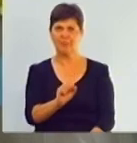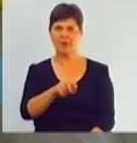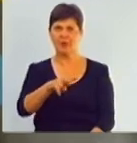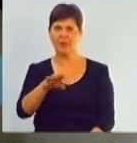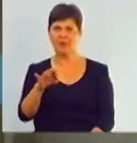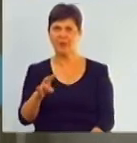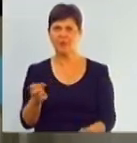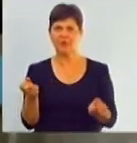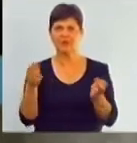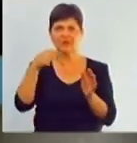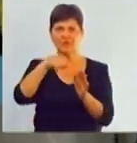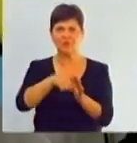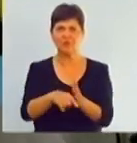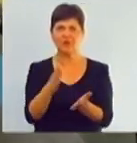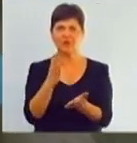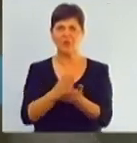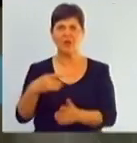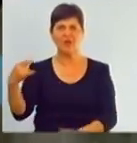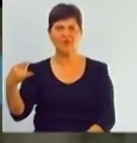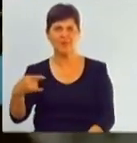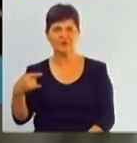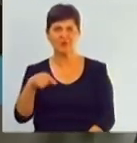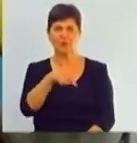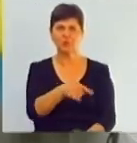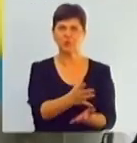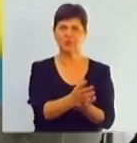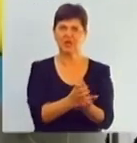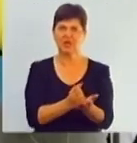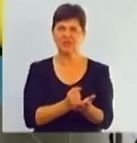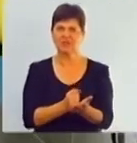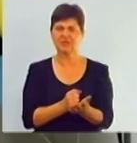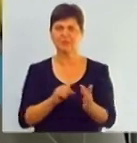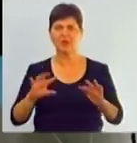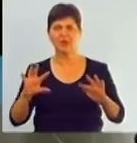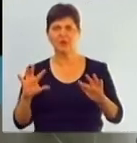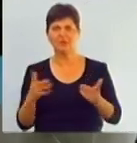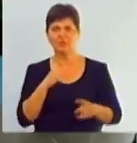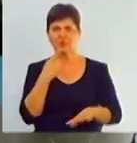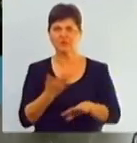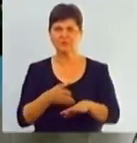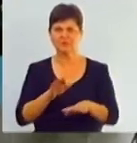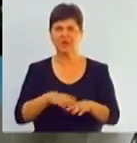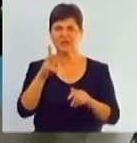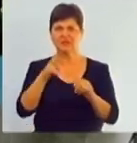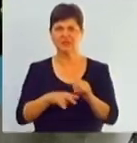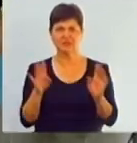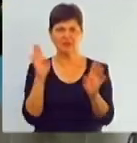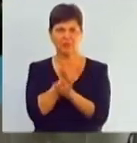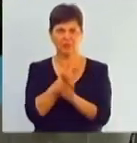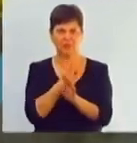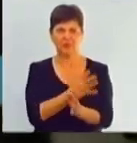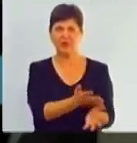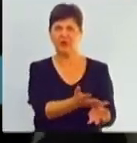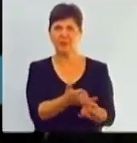який знаходиться в автомобілі. Тут знаходиться резерв. У випадку виходу з складу або закінчення повітря беруться резервний балон.